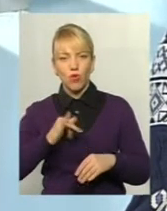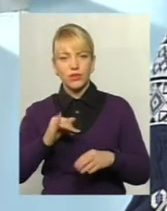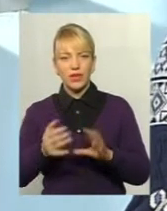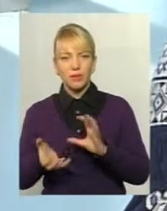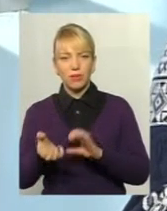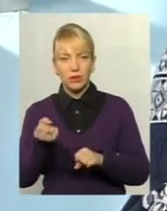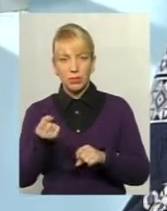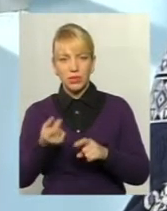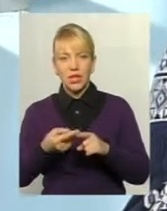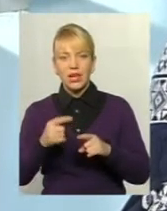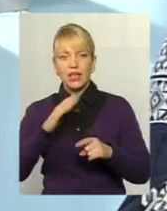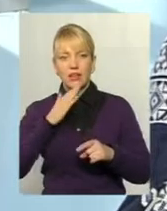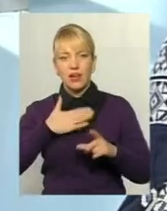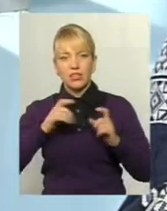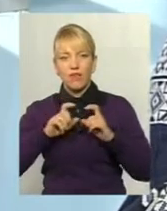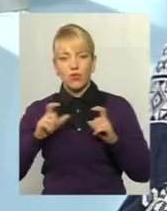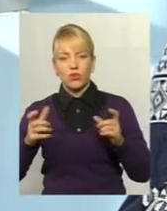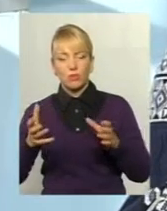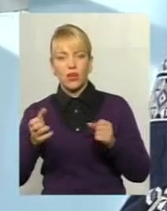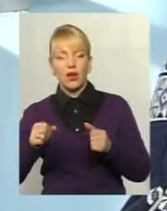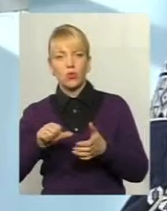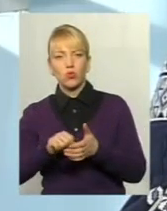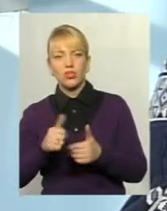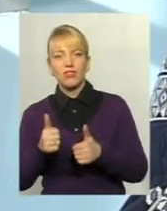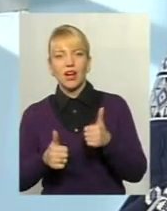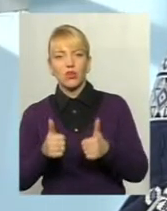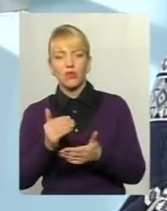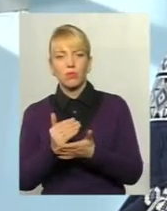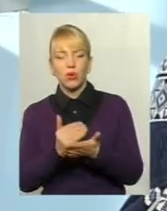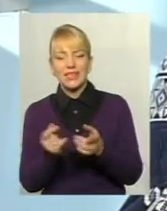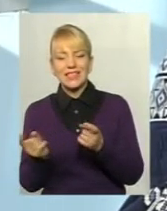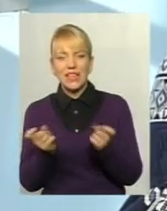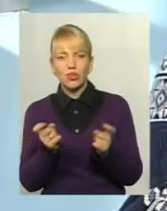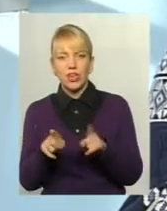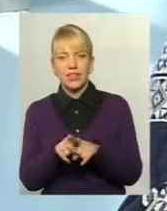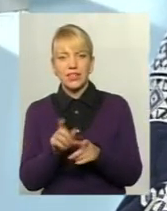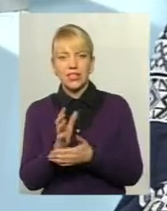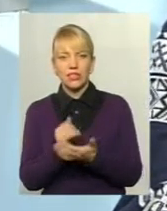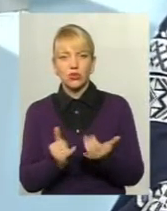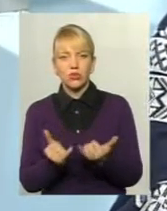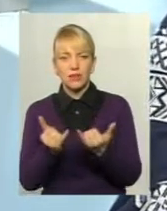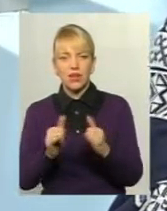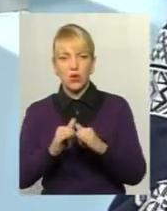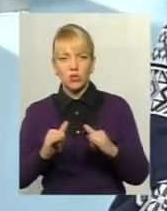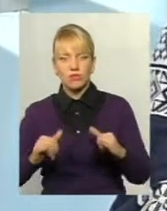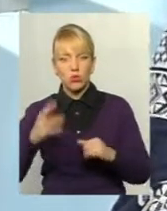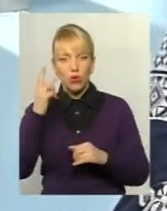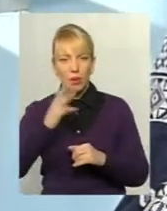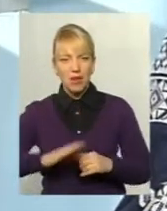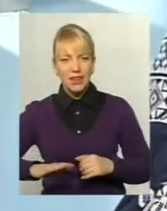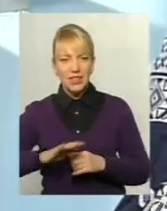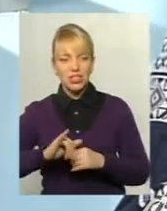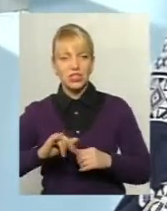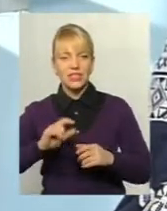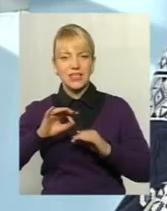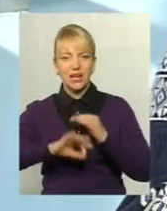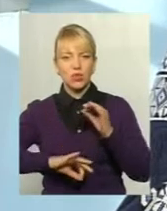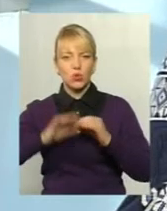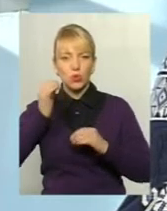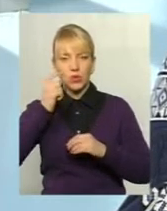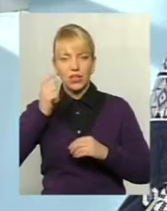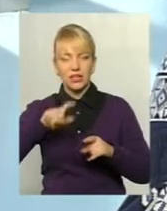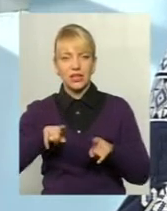як безпосередньо бере участь в грантових програмах і залучає такі ресурси для розвитку Хмельниччини, Західної України,